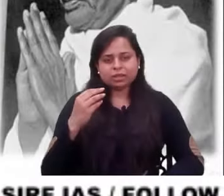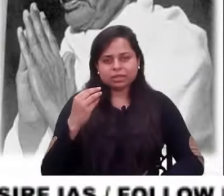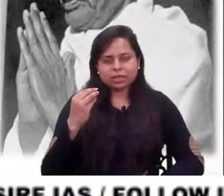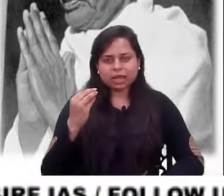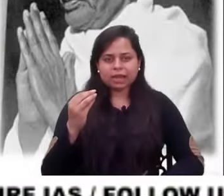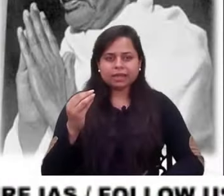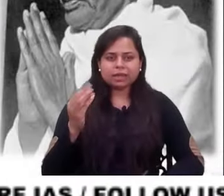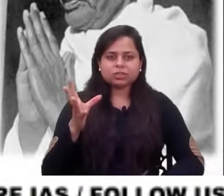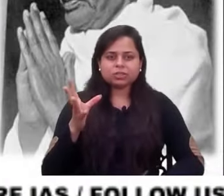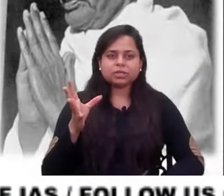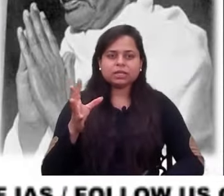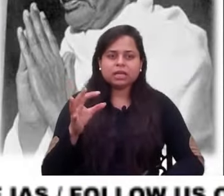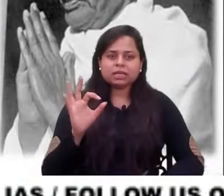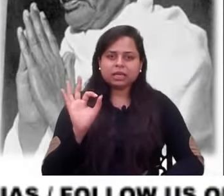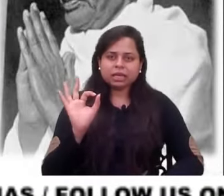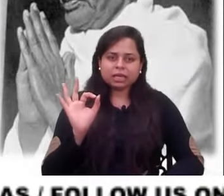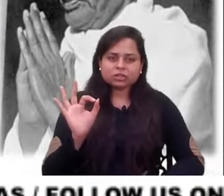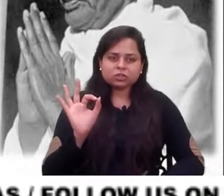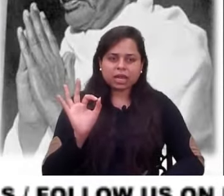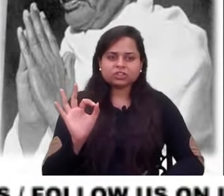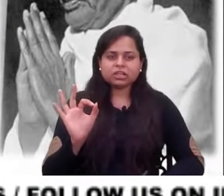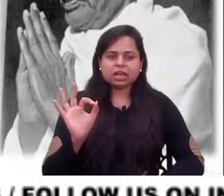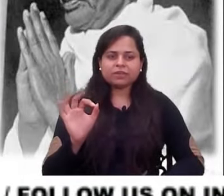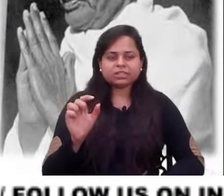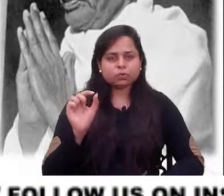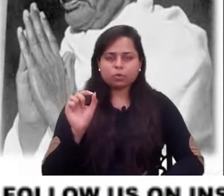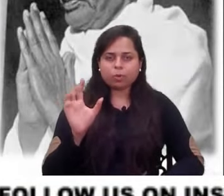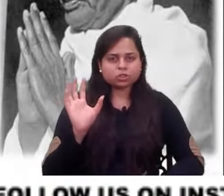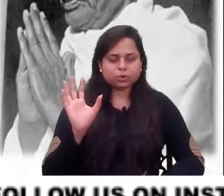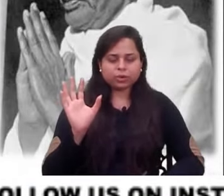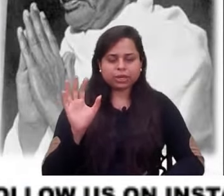यह चुकी थी कि